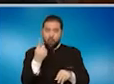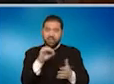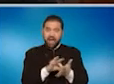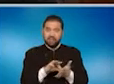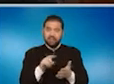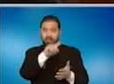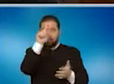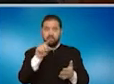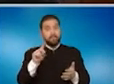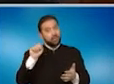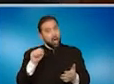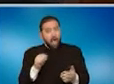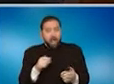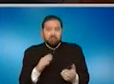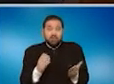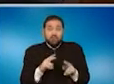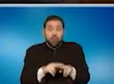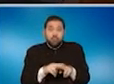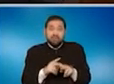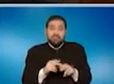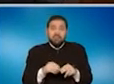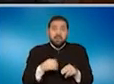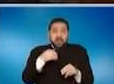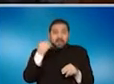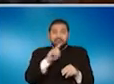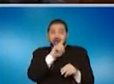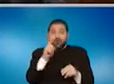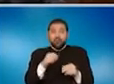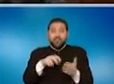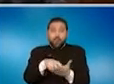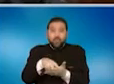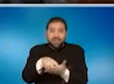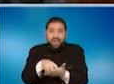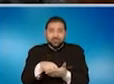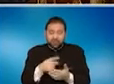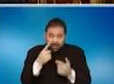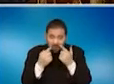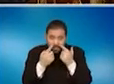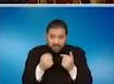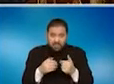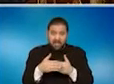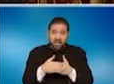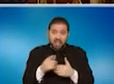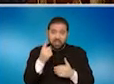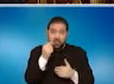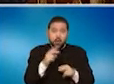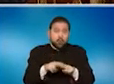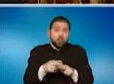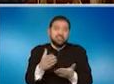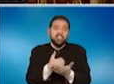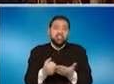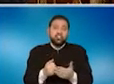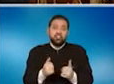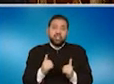cum. Până nu te umilești în fața cuiva văzând distanța dintre tine, ca la Zahiu. Zahiu în același timp a văzut